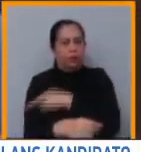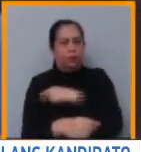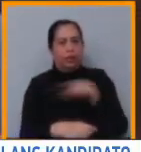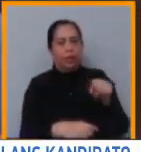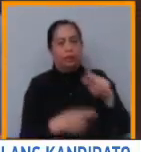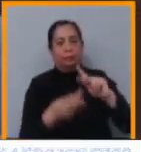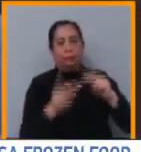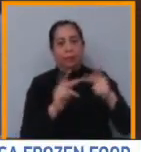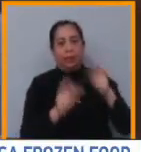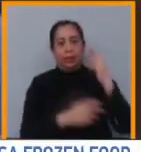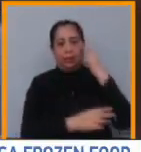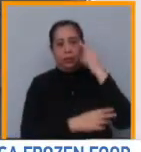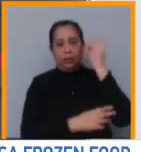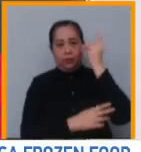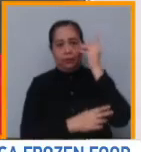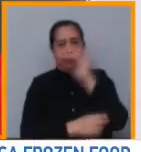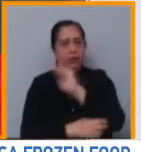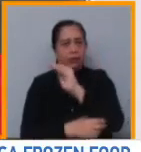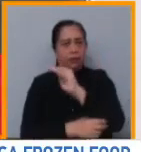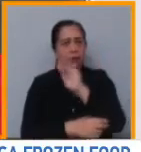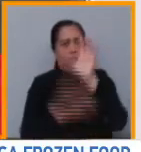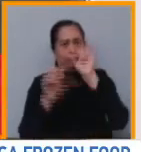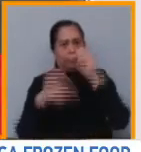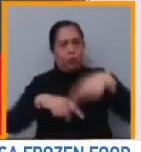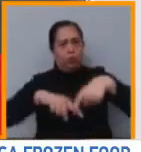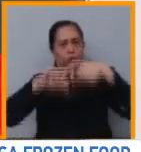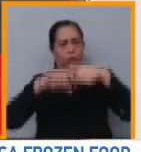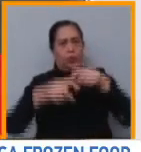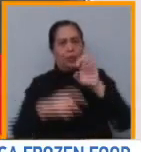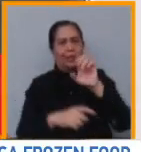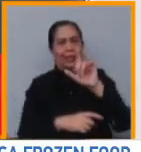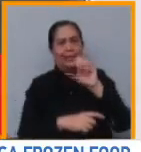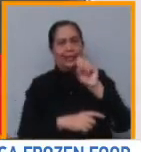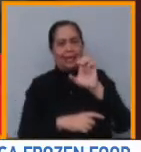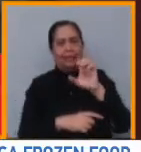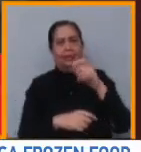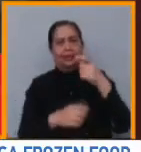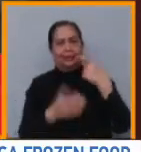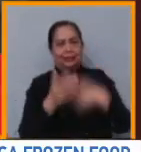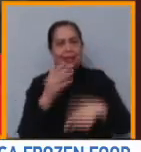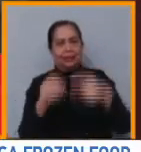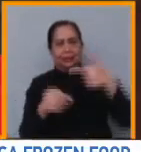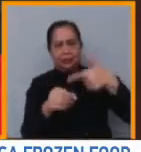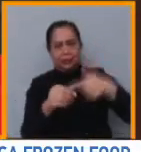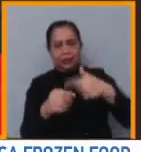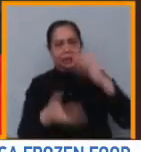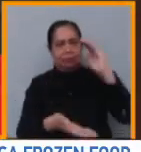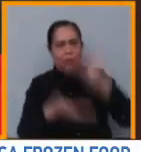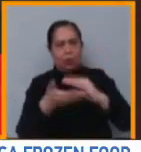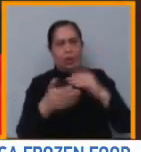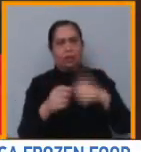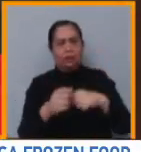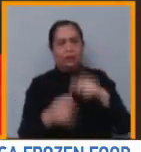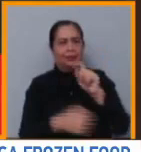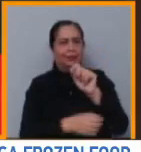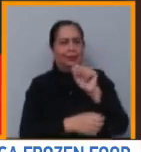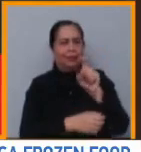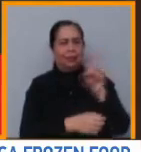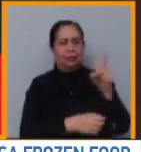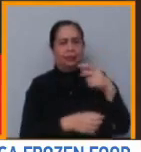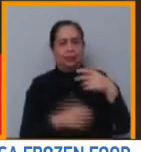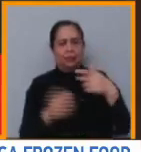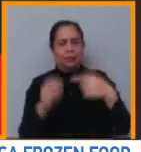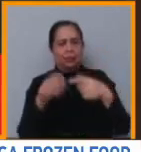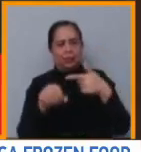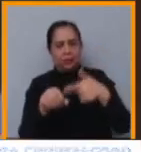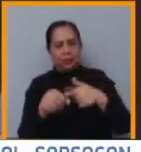nanawagan sa Pangulo na suspindihin ang excise tax sa krudo at bawasan ang value-added tax ng langis. Magpatawag na po kayo